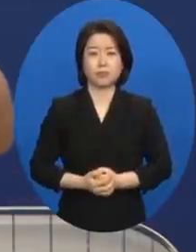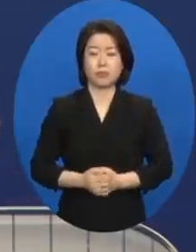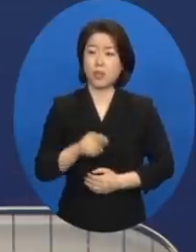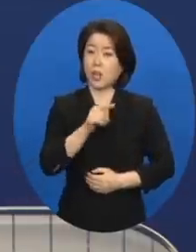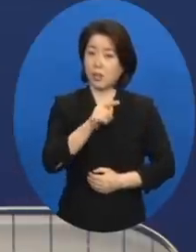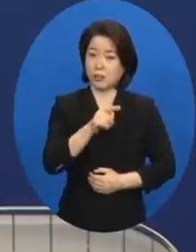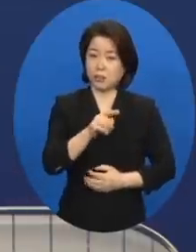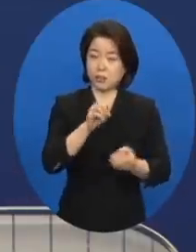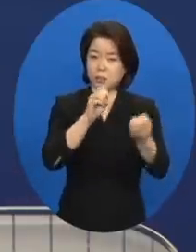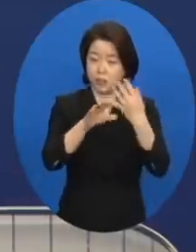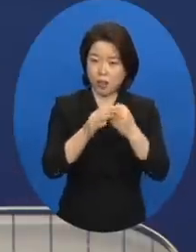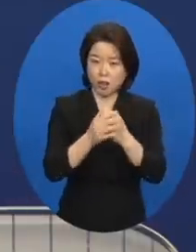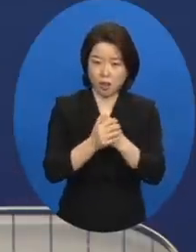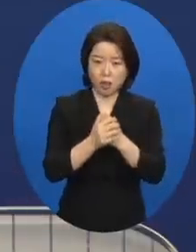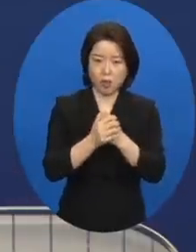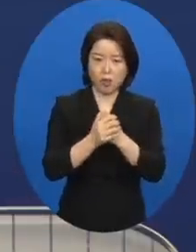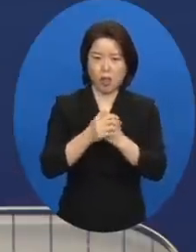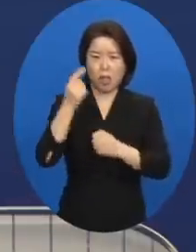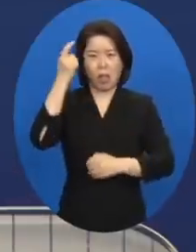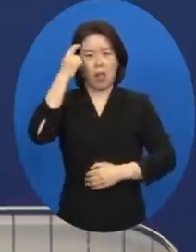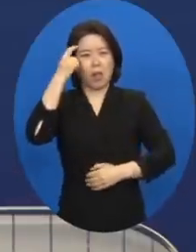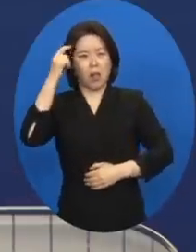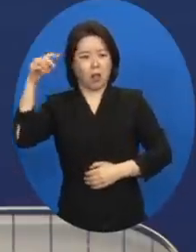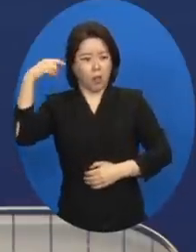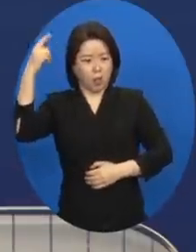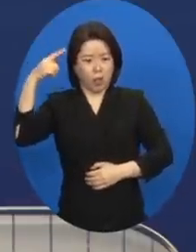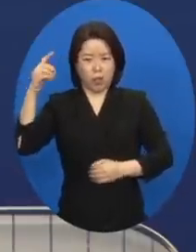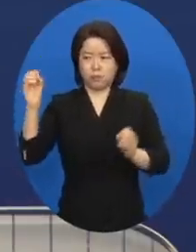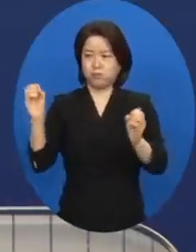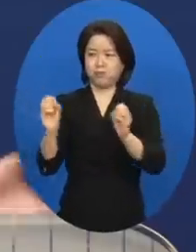이걸 멘붕이라고 그러죠.